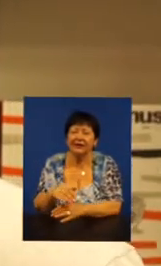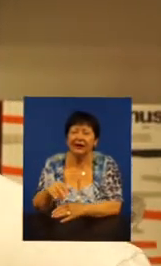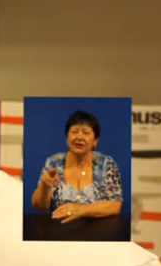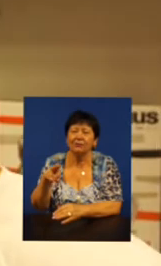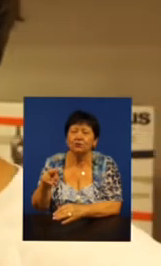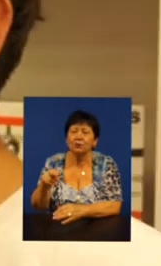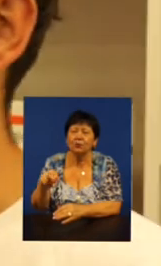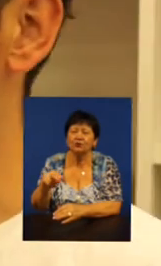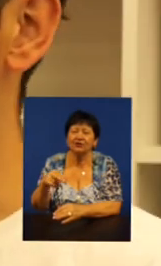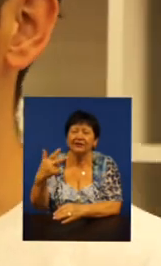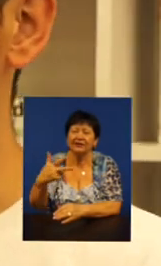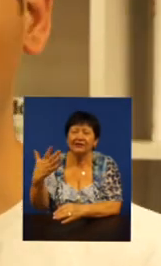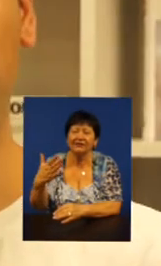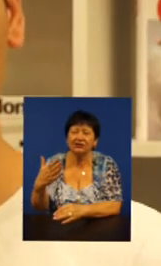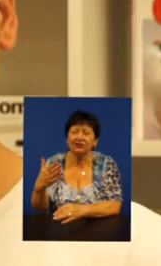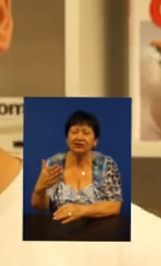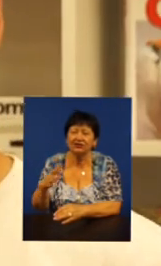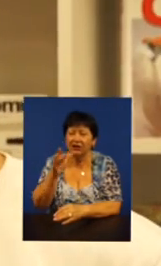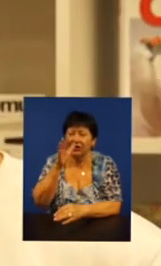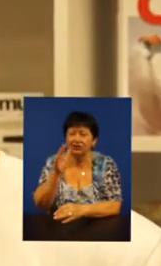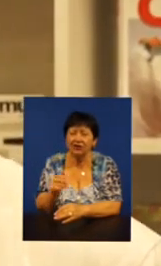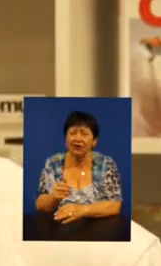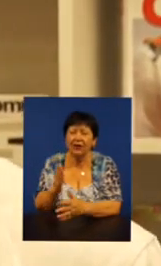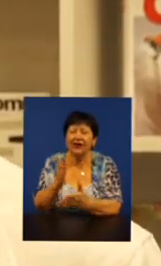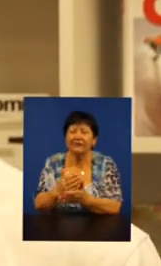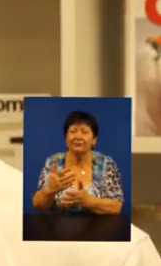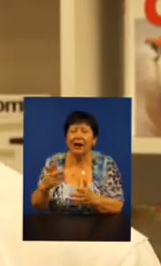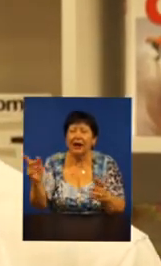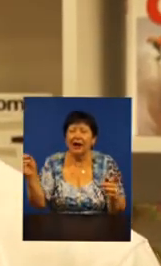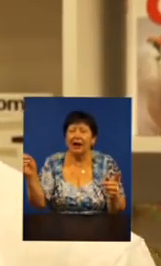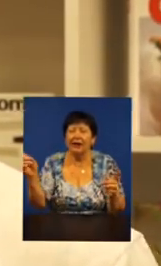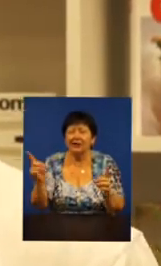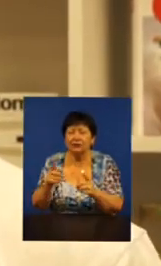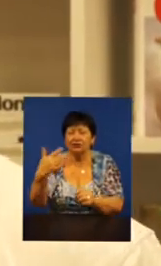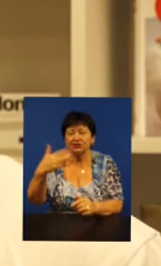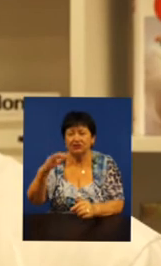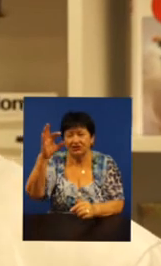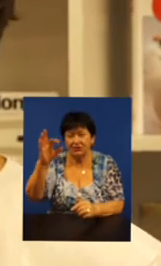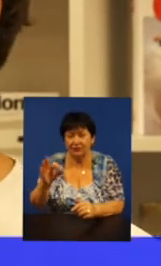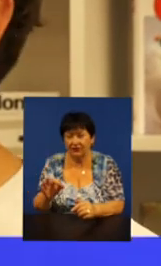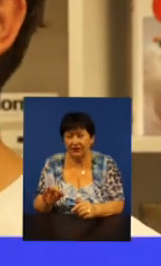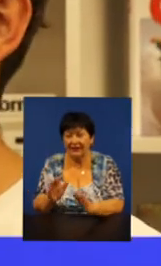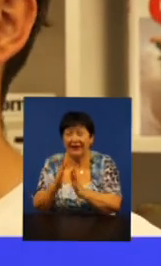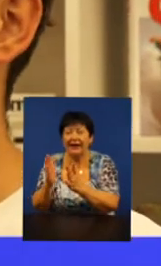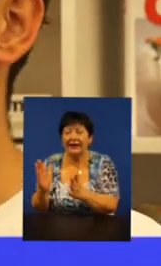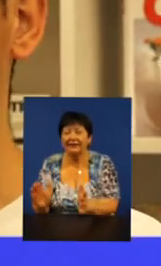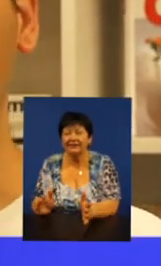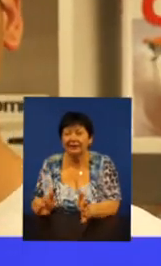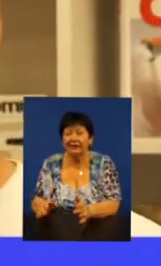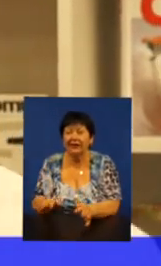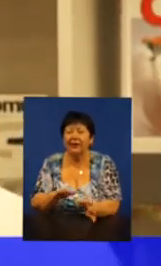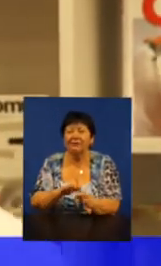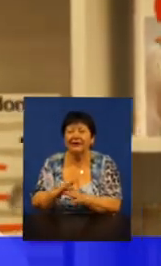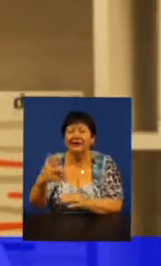din Chișinău, avem mega reduceri de 50% la cărțile editurii Bestseller și până